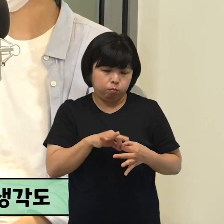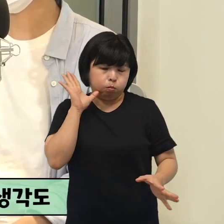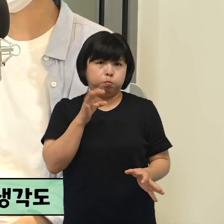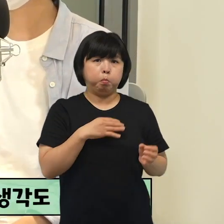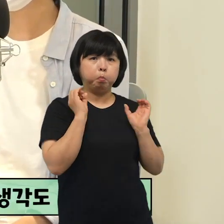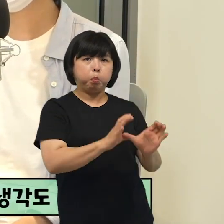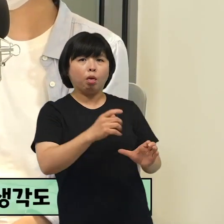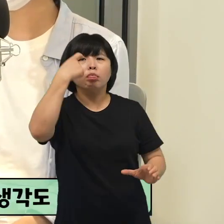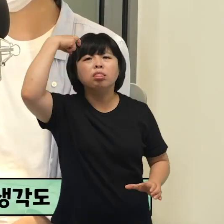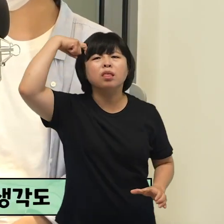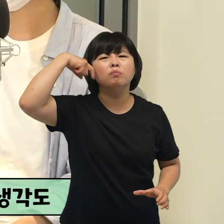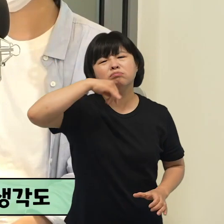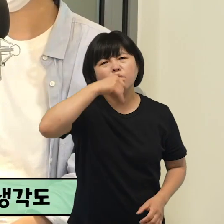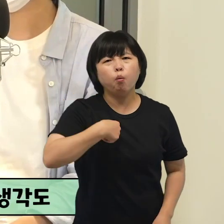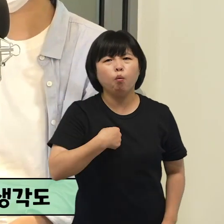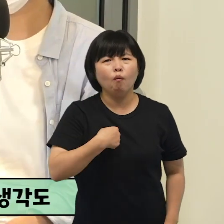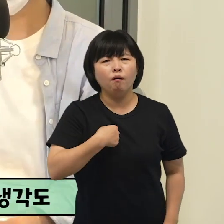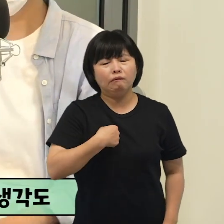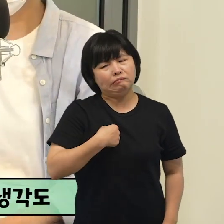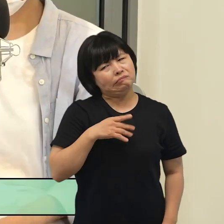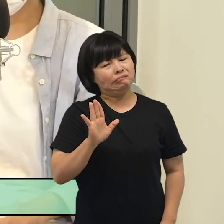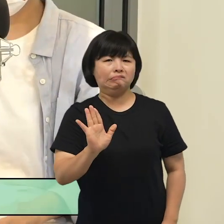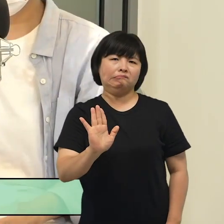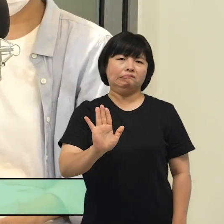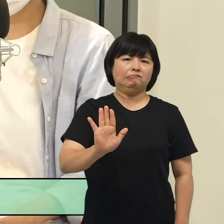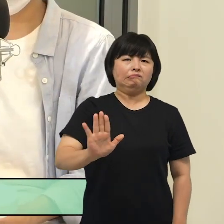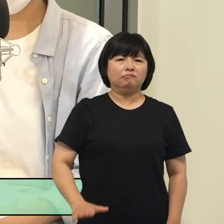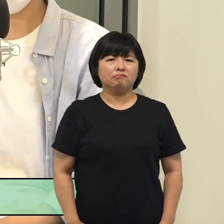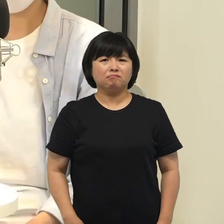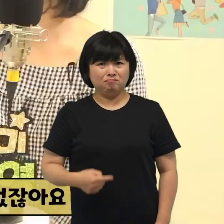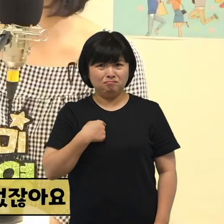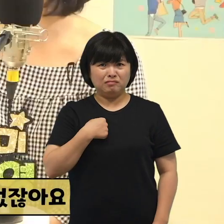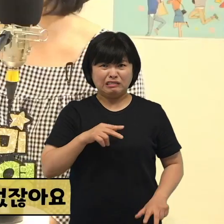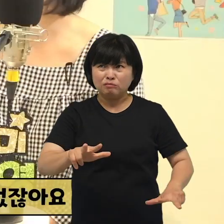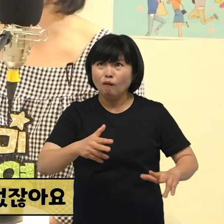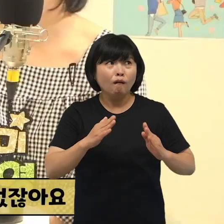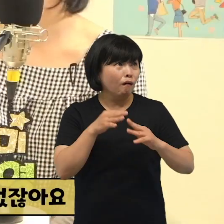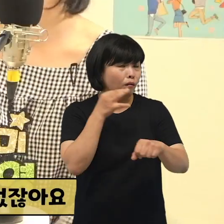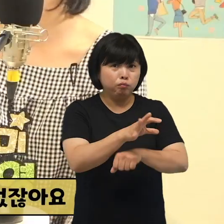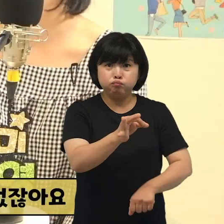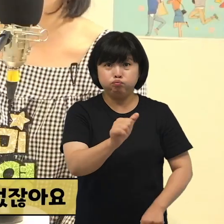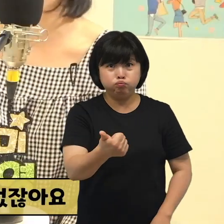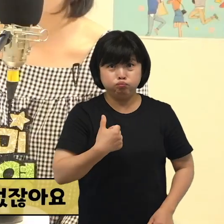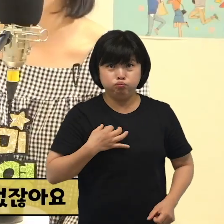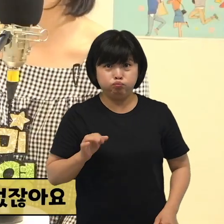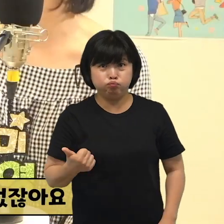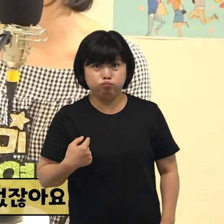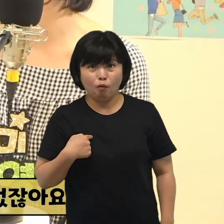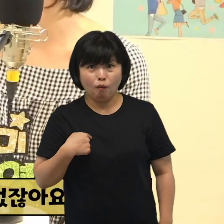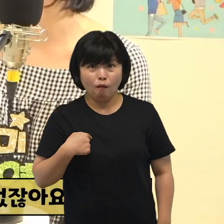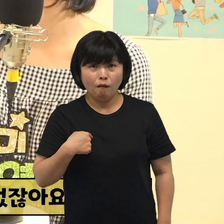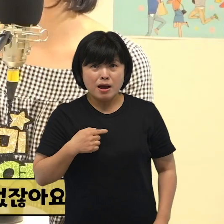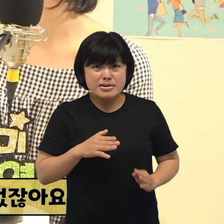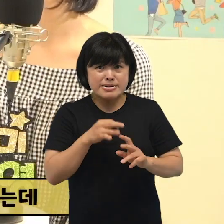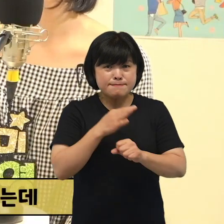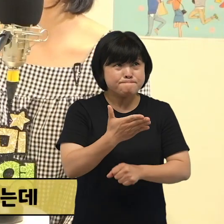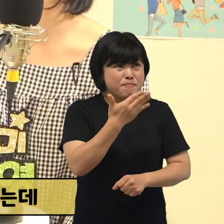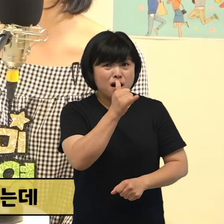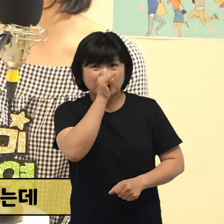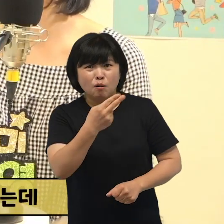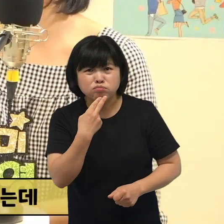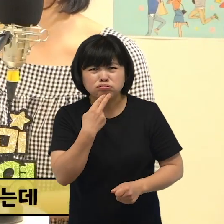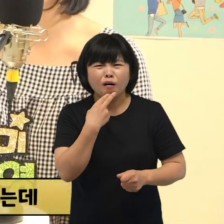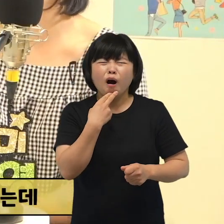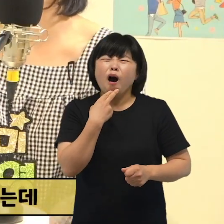무책임한 행동이 아닌가 이런 생각도 조금 드는 것 같아요. 지금 저희는 당장 저희가 살 집도 없잖아요. 맞아요.